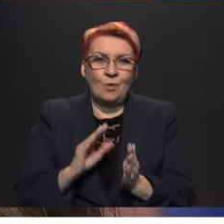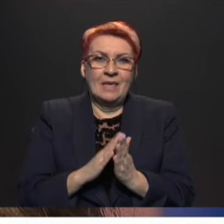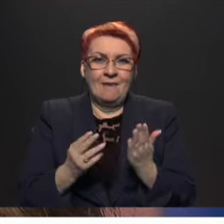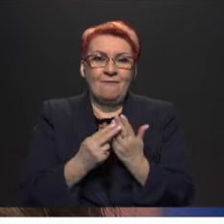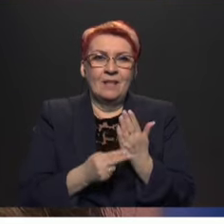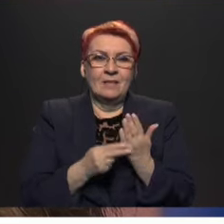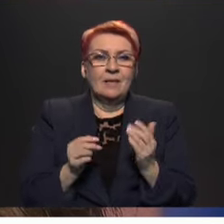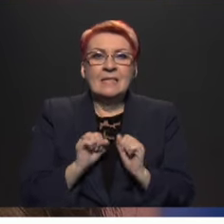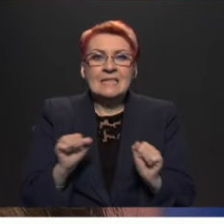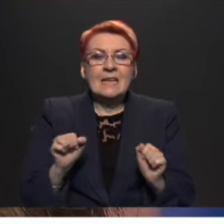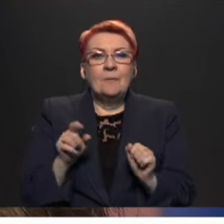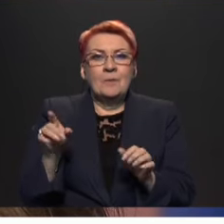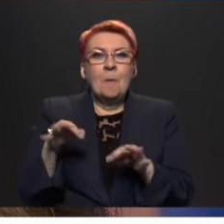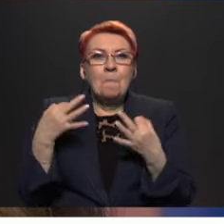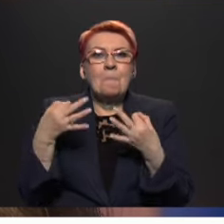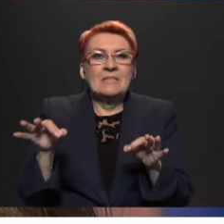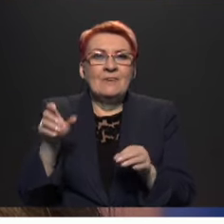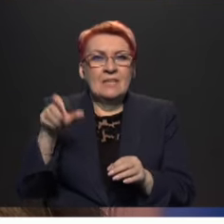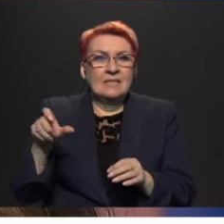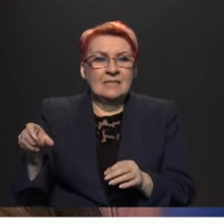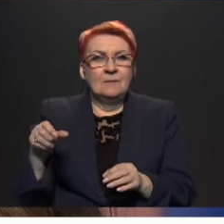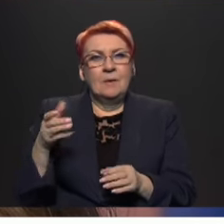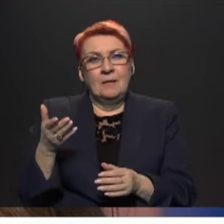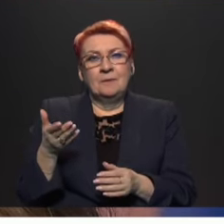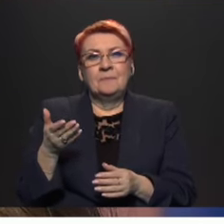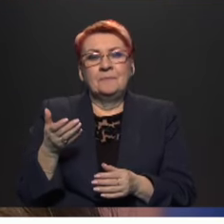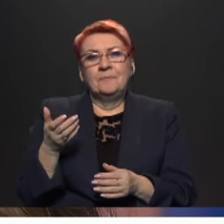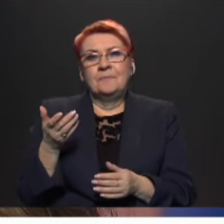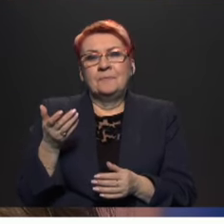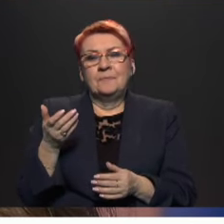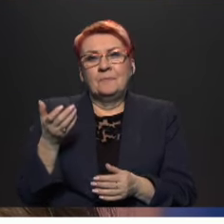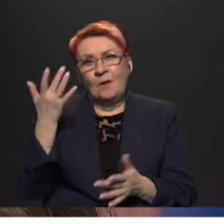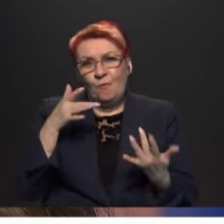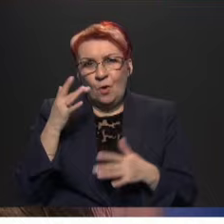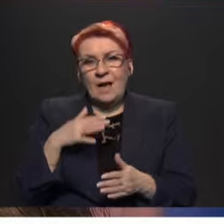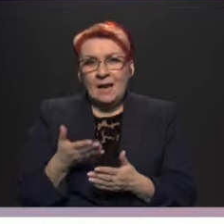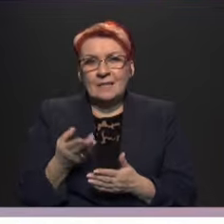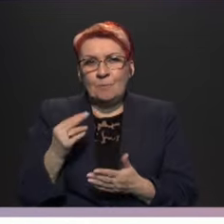Нельзя позволять себе вульгарность и фамильярность по отношению к нему. Все-таки